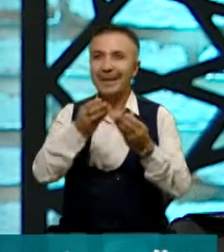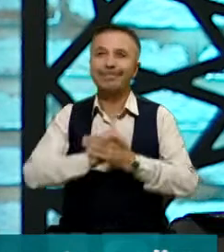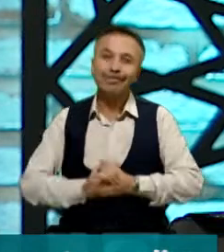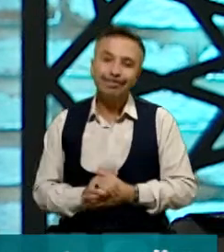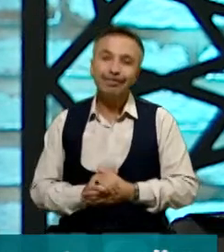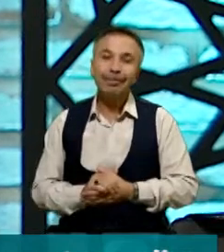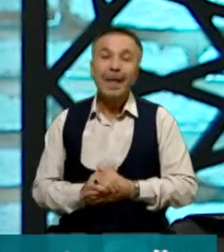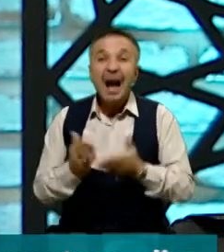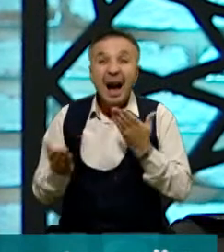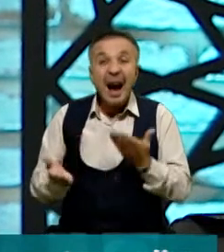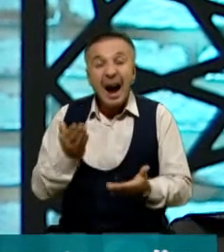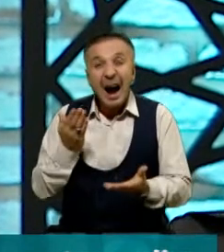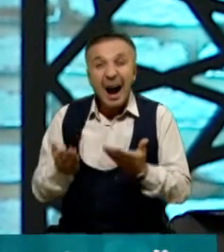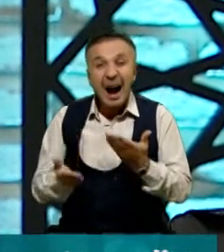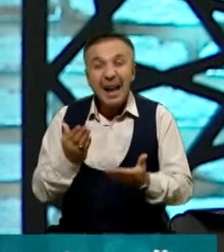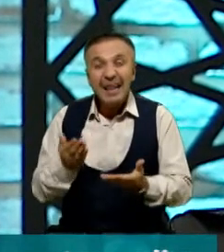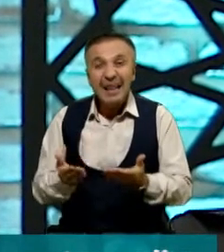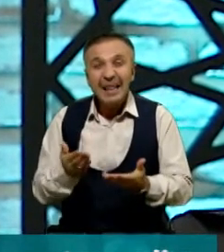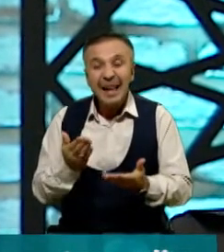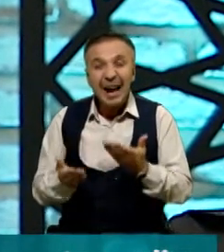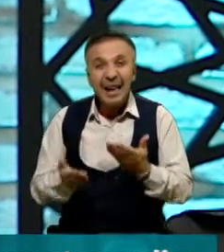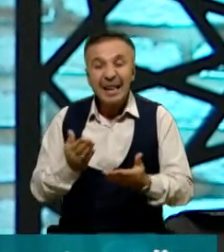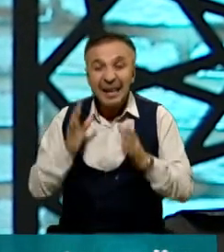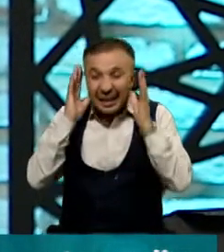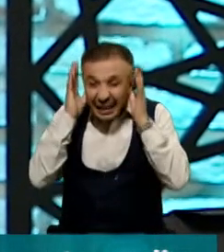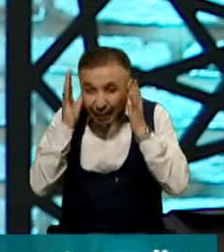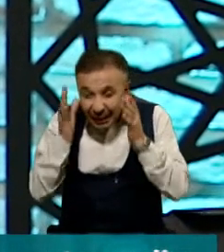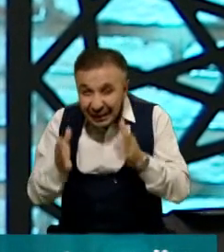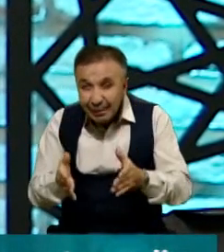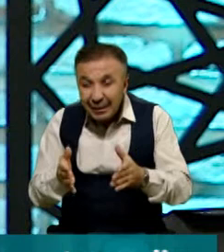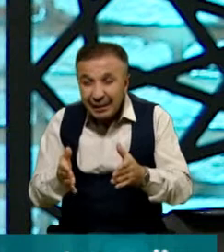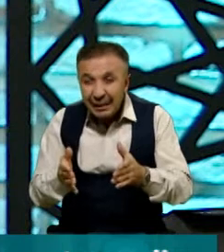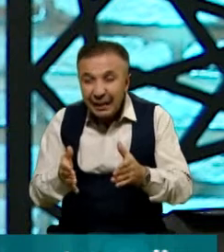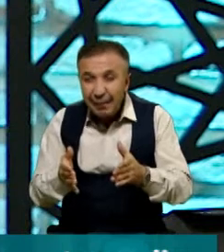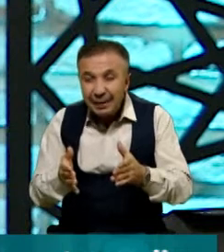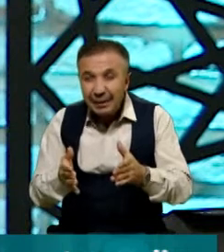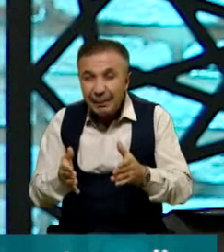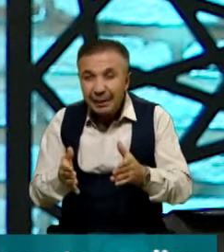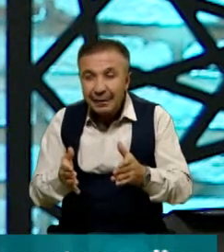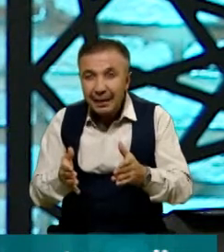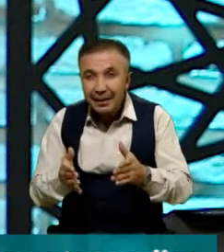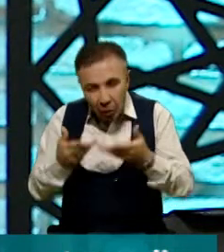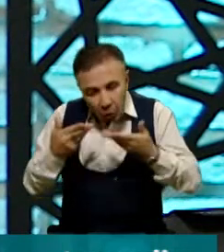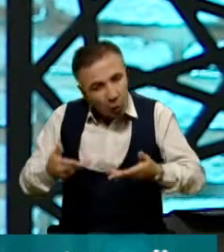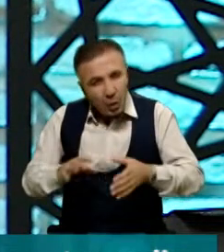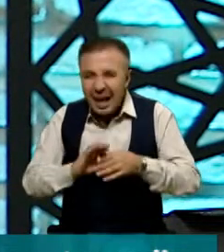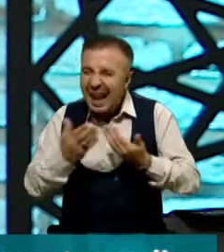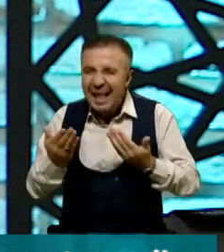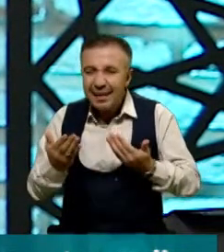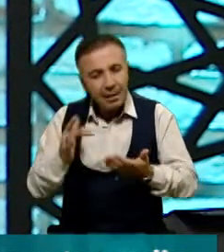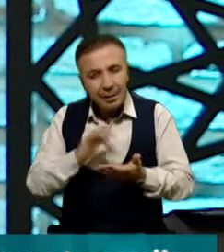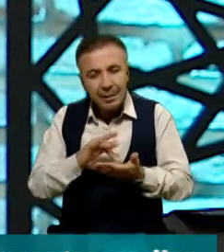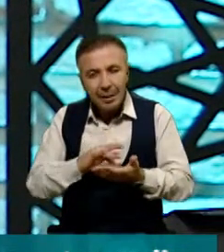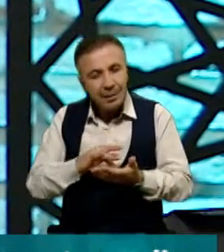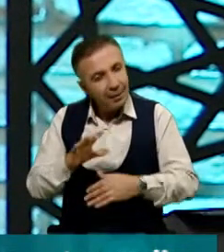yok ahirete kılamadığımız namazları durumu ne olacak Yani bunlar bizim üzerimize bir sorumluluk olarak devam edecek mi cezasını